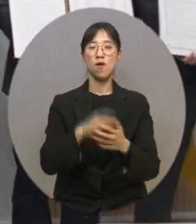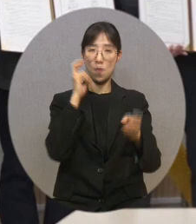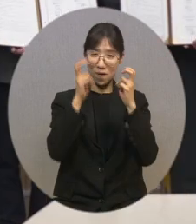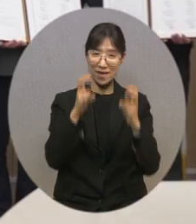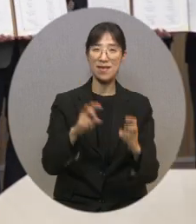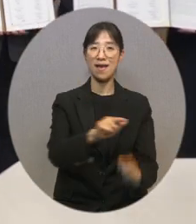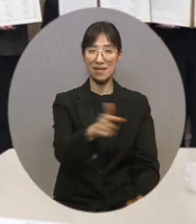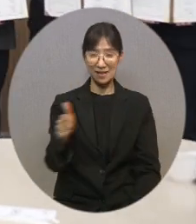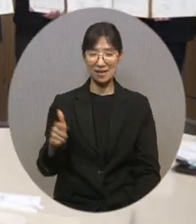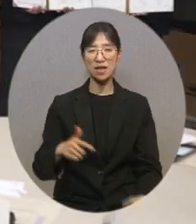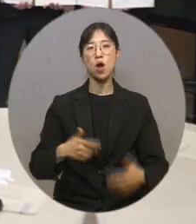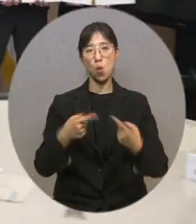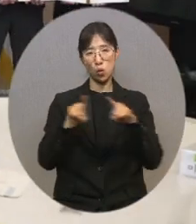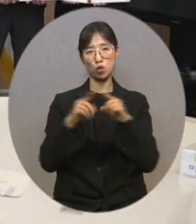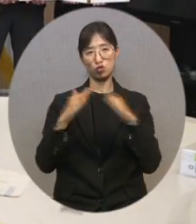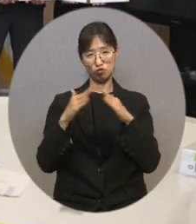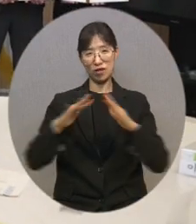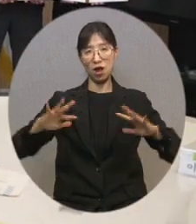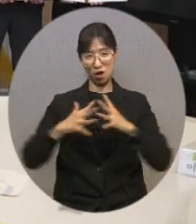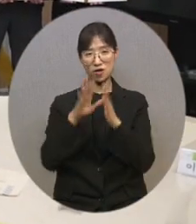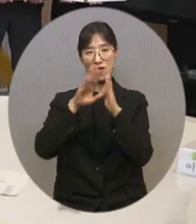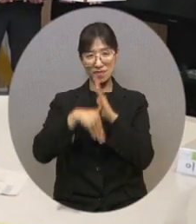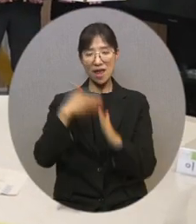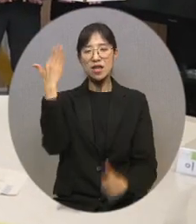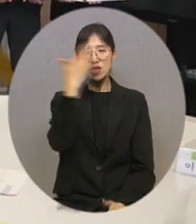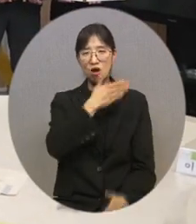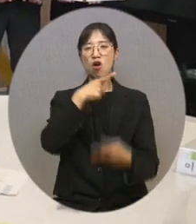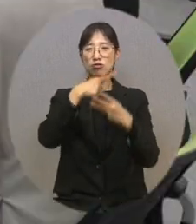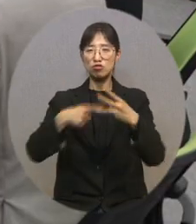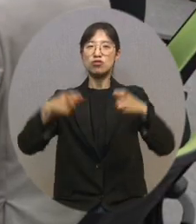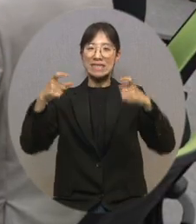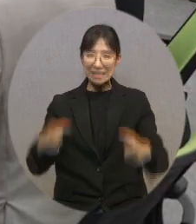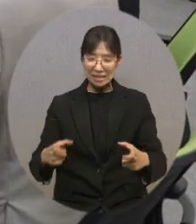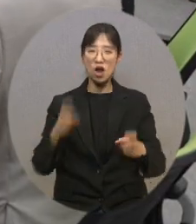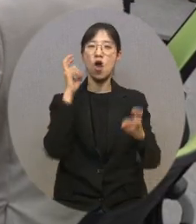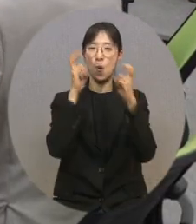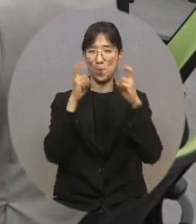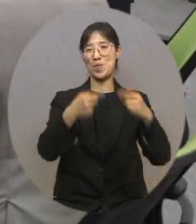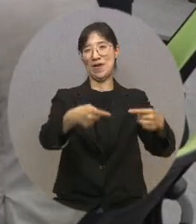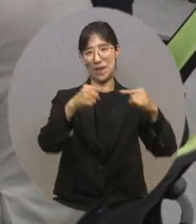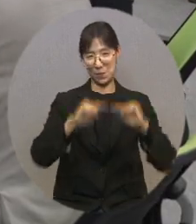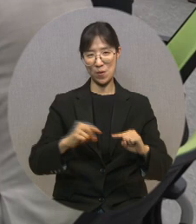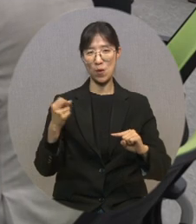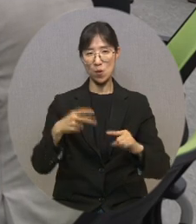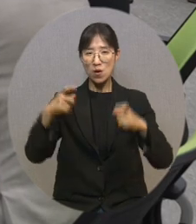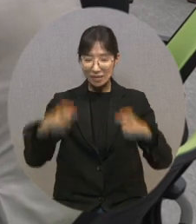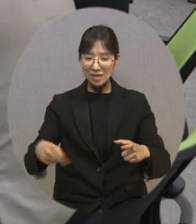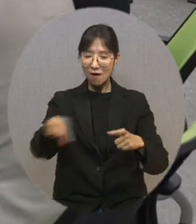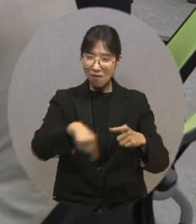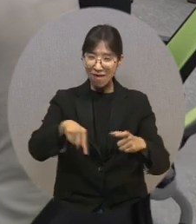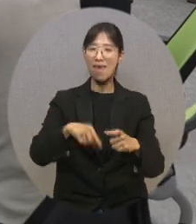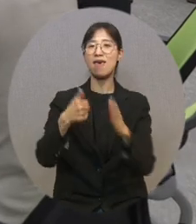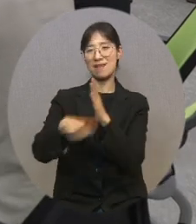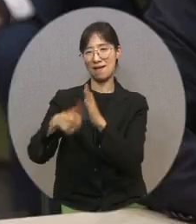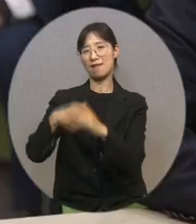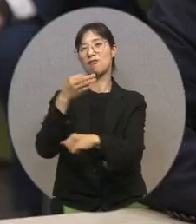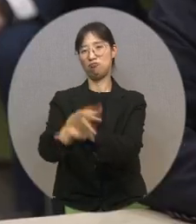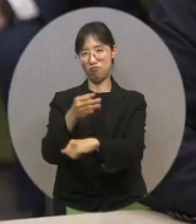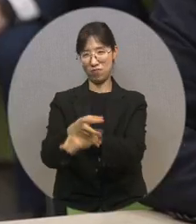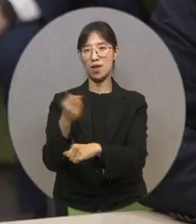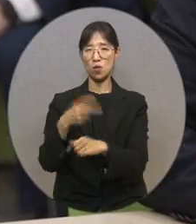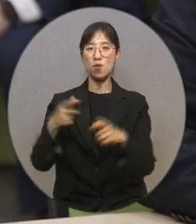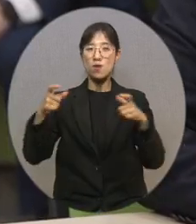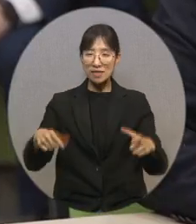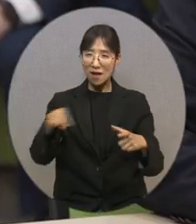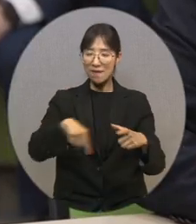시공사는 공동주택건설공사 시 청주지역 전문건설업체의 참여와 지역자재 구매 확대, 지역 인력